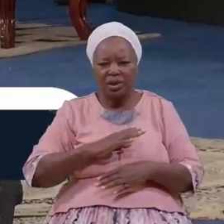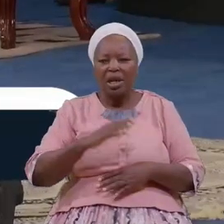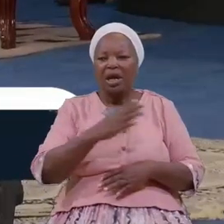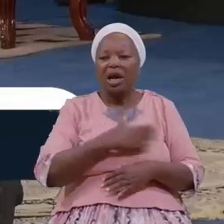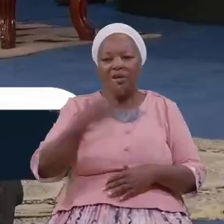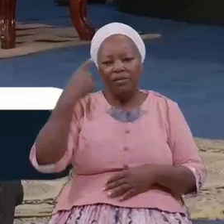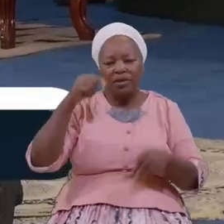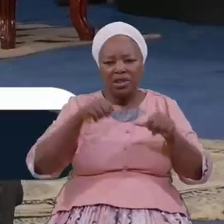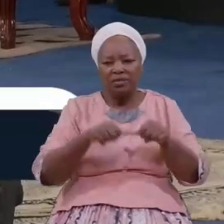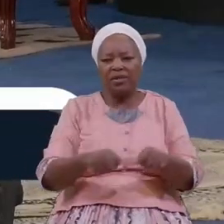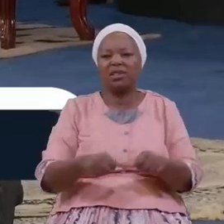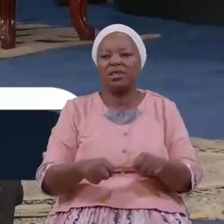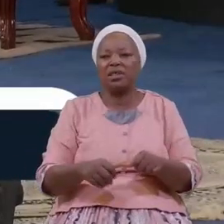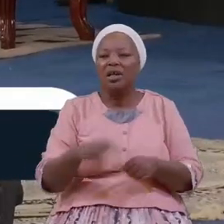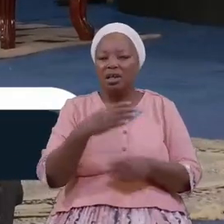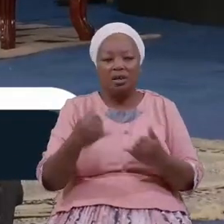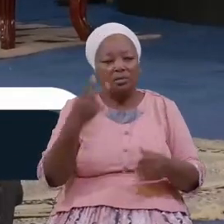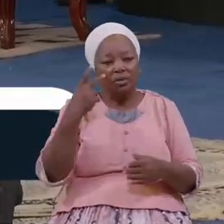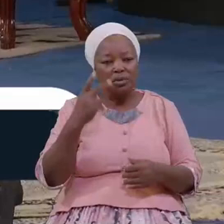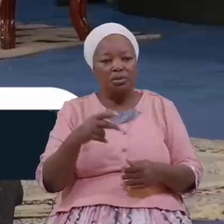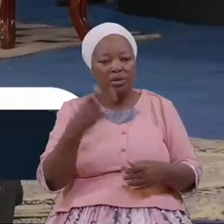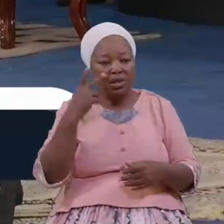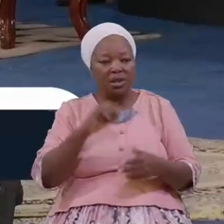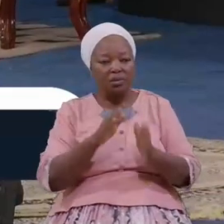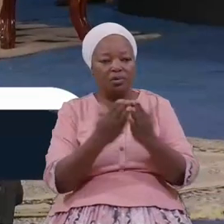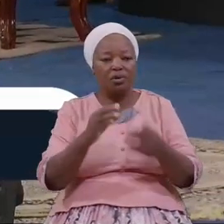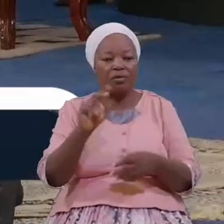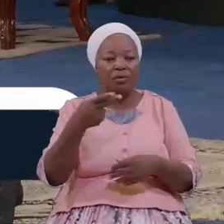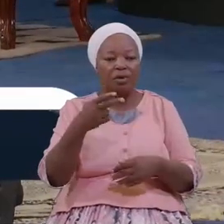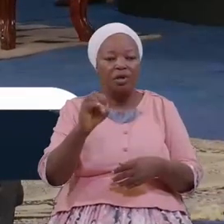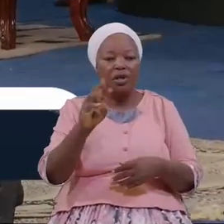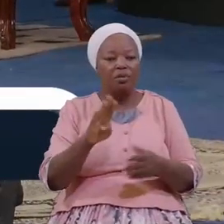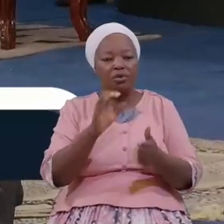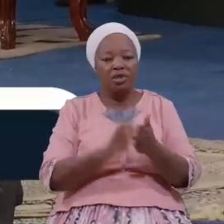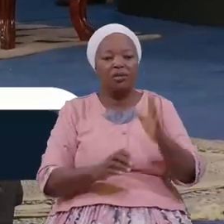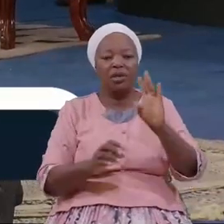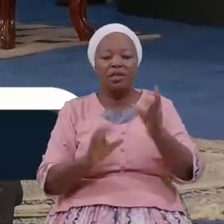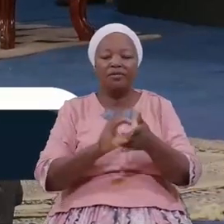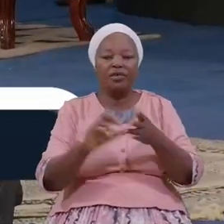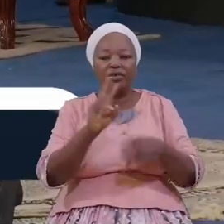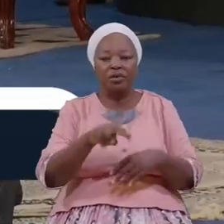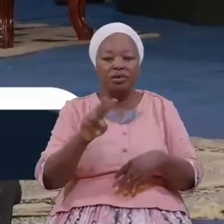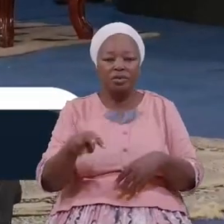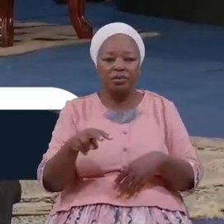notre satisfaction et notre fermeté. Nous allons aux Hébreux chapitre 7,